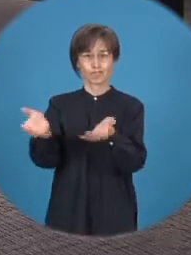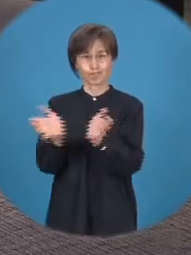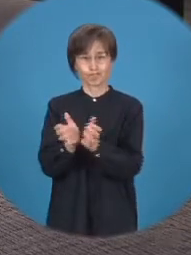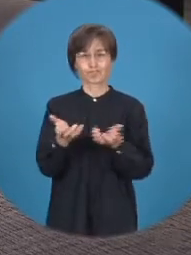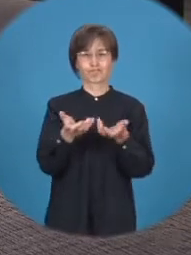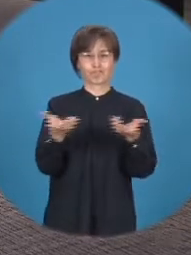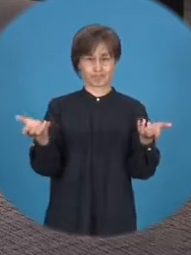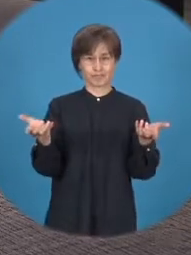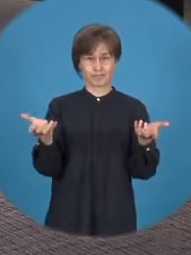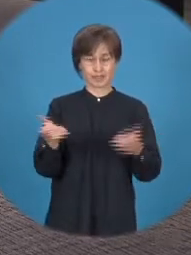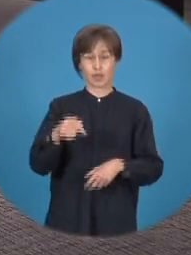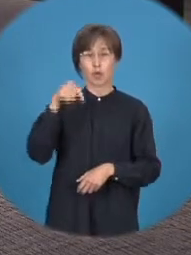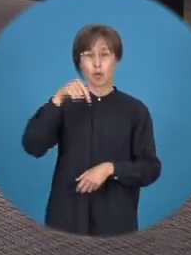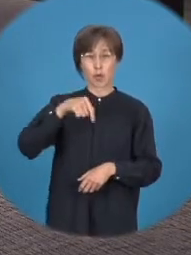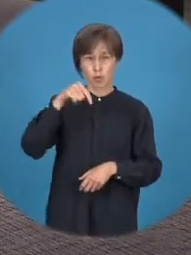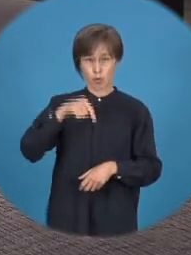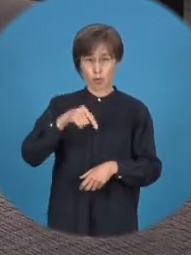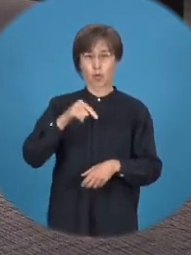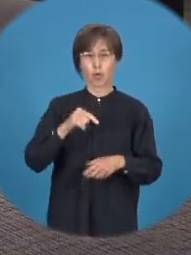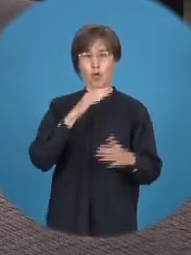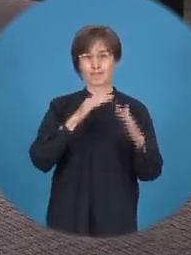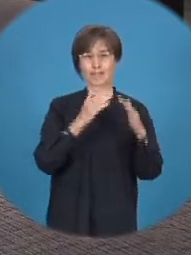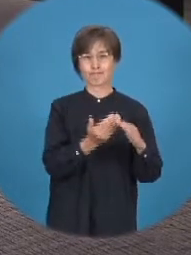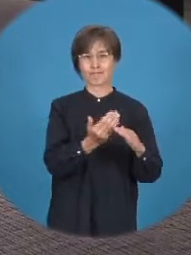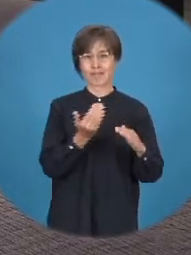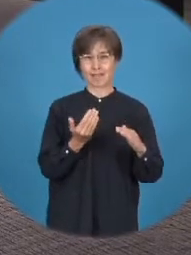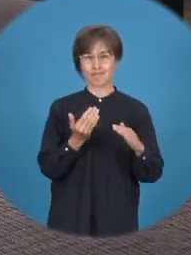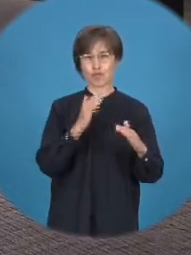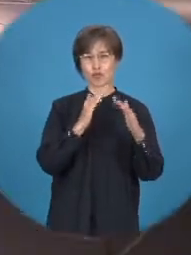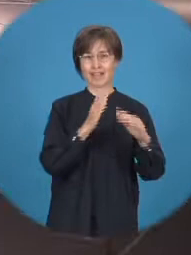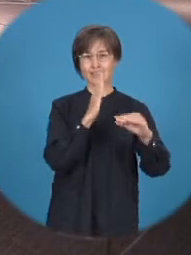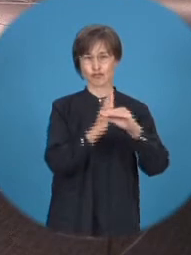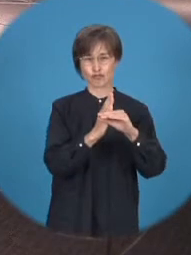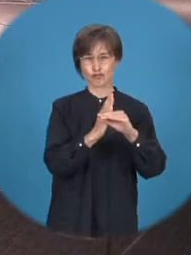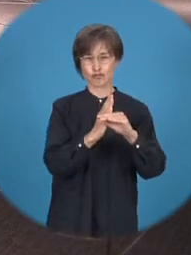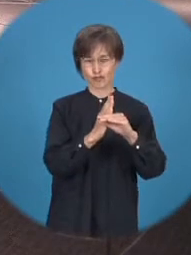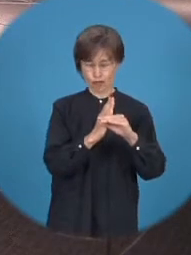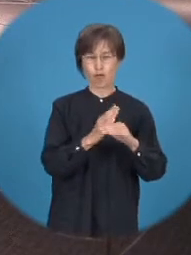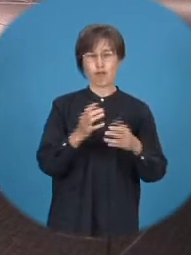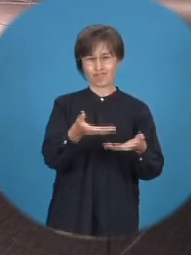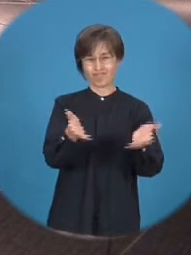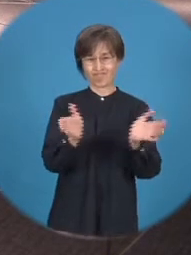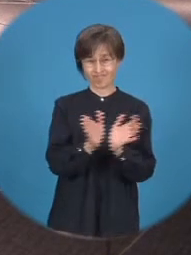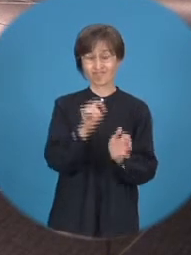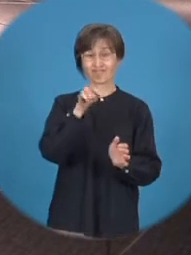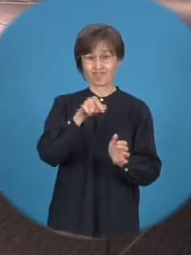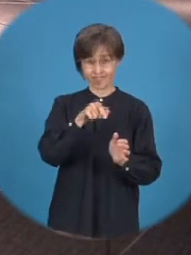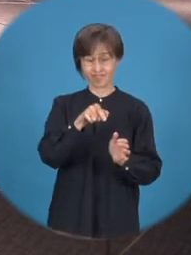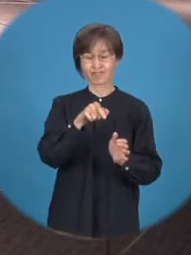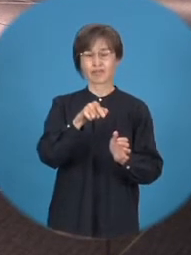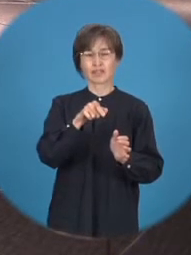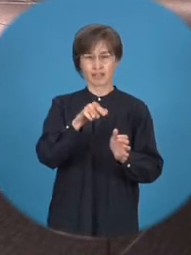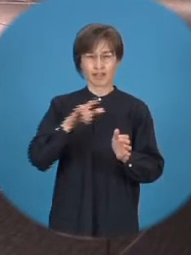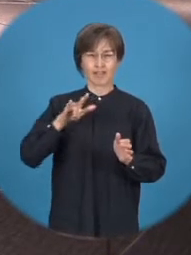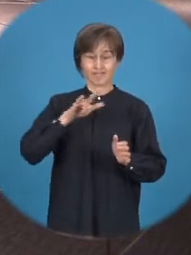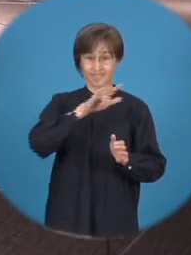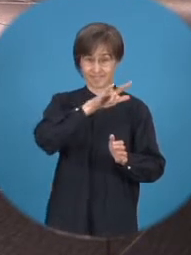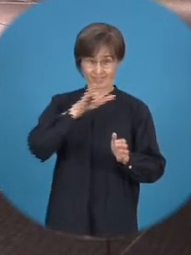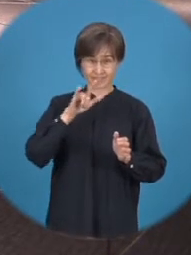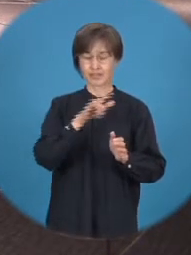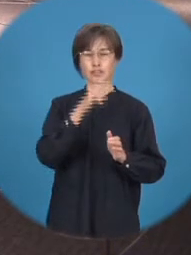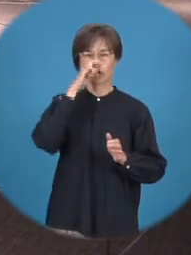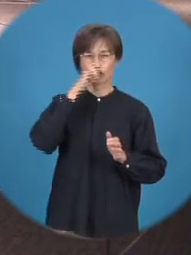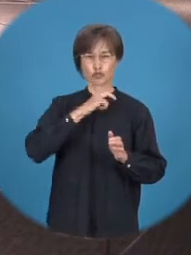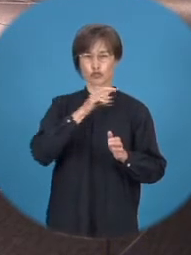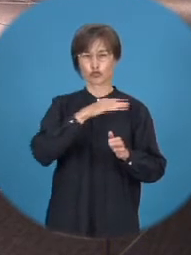前戦中の航空機開発がテーマの A2 ゾーンには、世界で唯一現存する旧陸軍三式戦